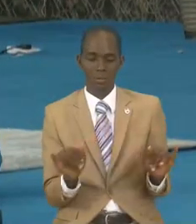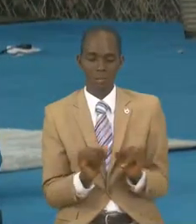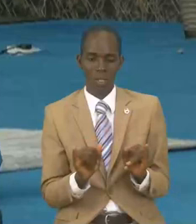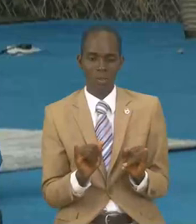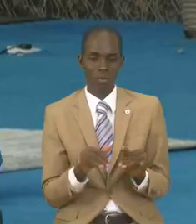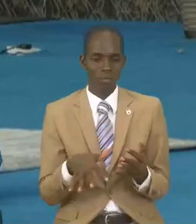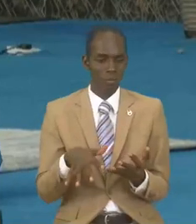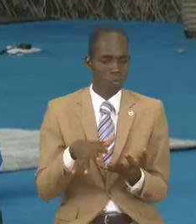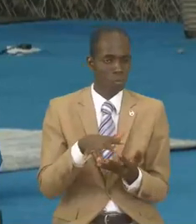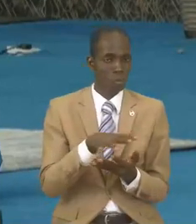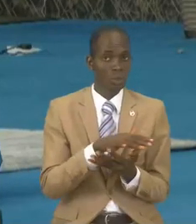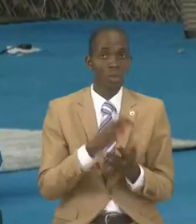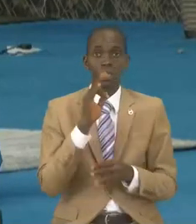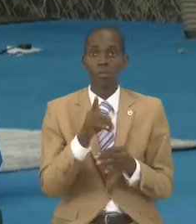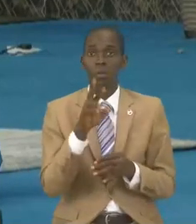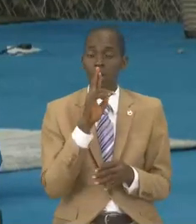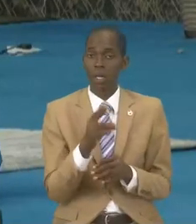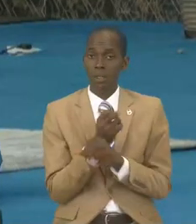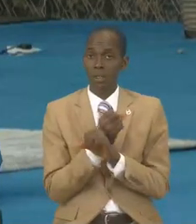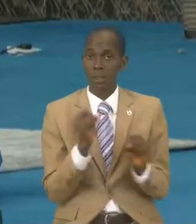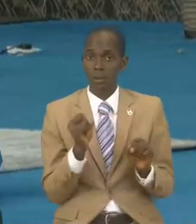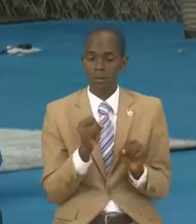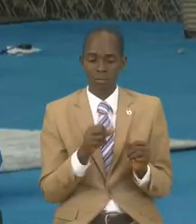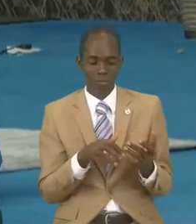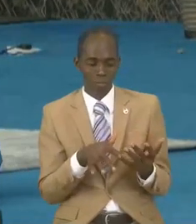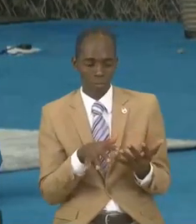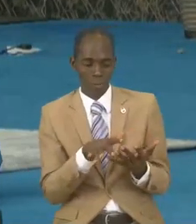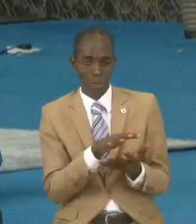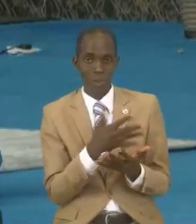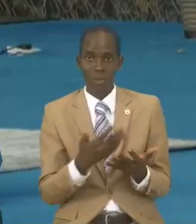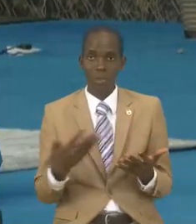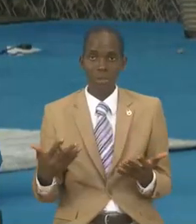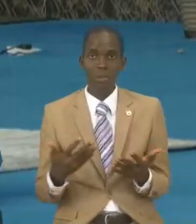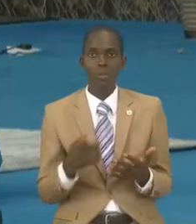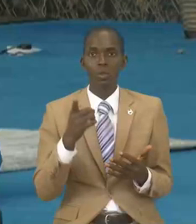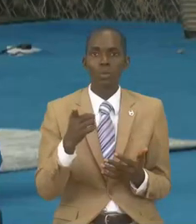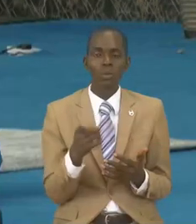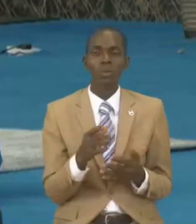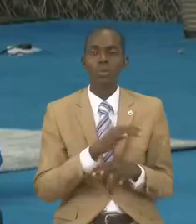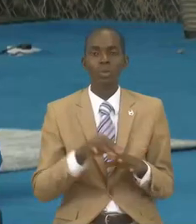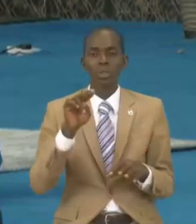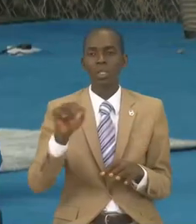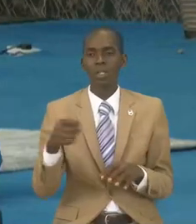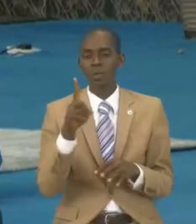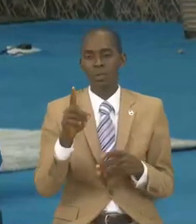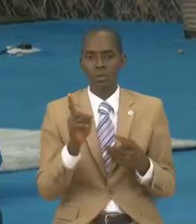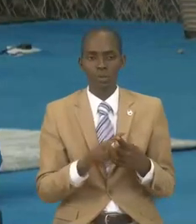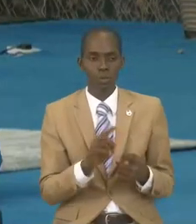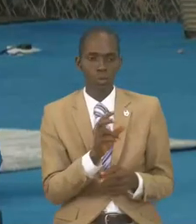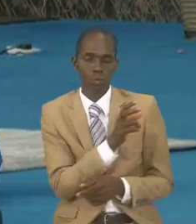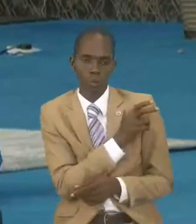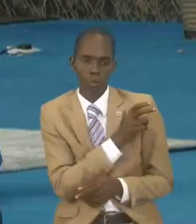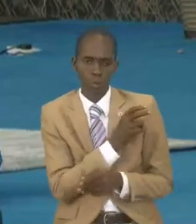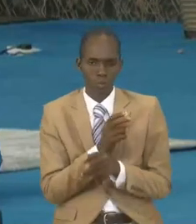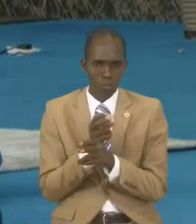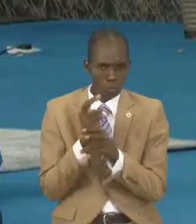et les choses semblables, si tu es né de nouveau, et les choses semblables, tu n'as pas besoin de quelqu'un pour te pousser et